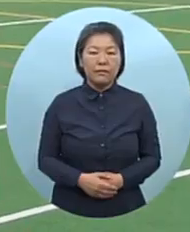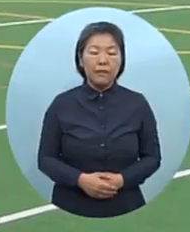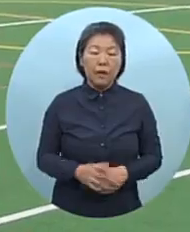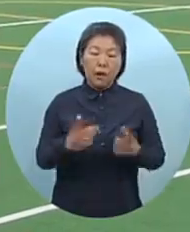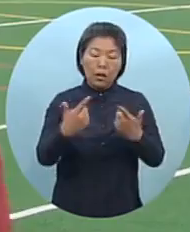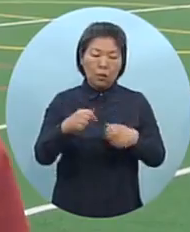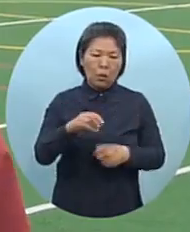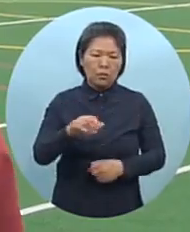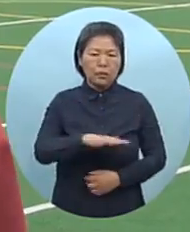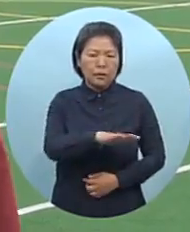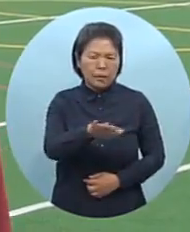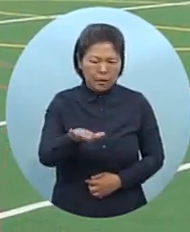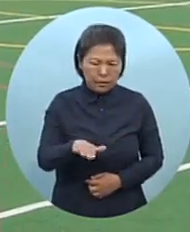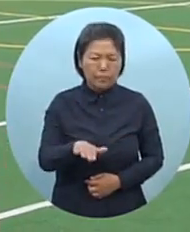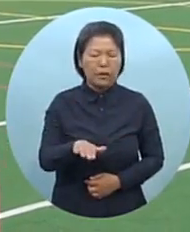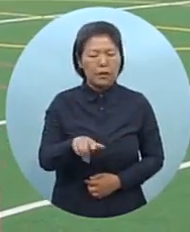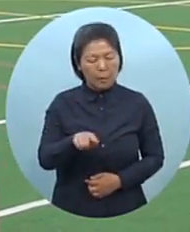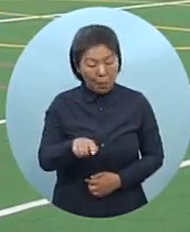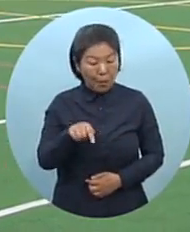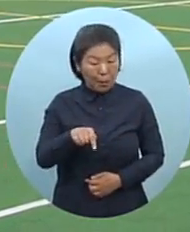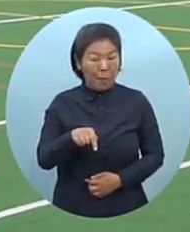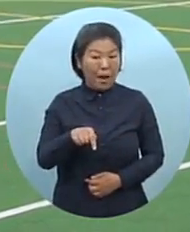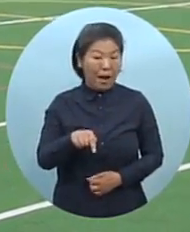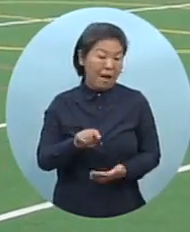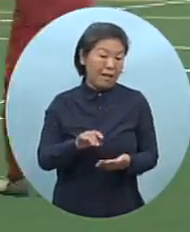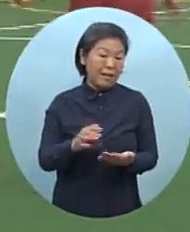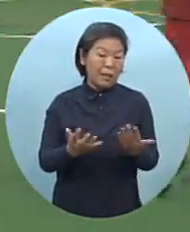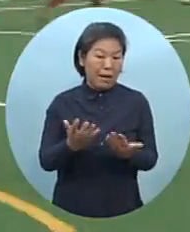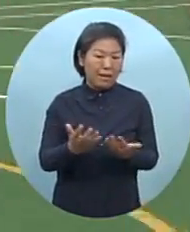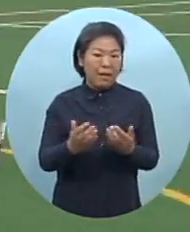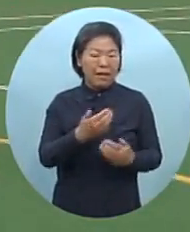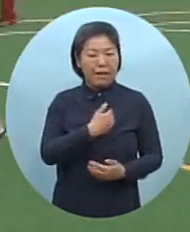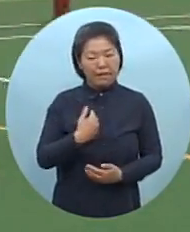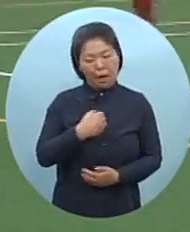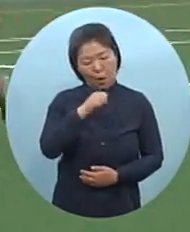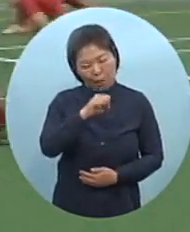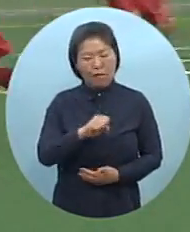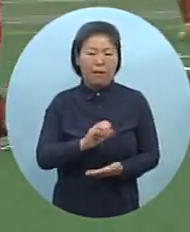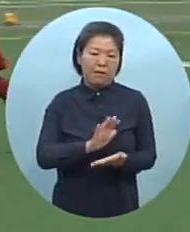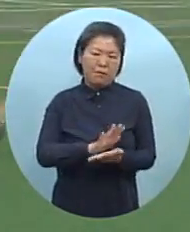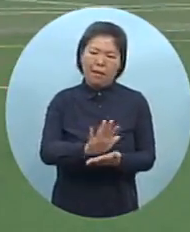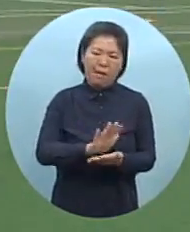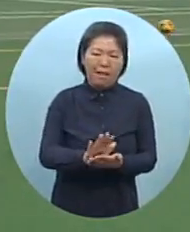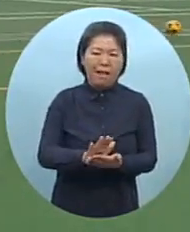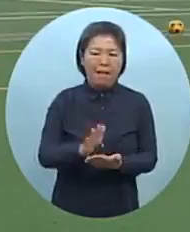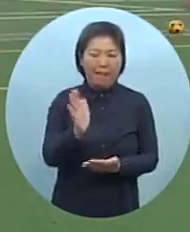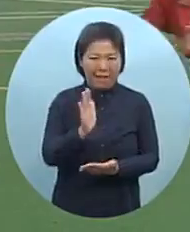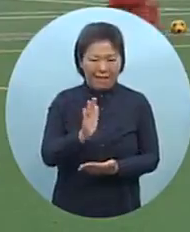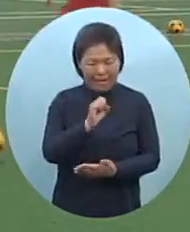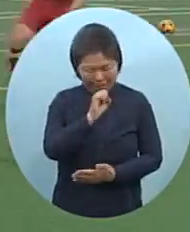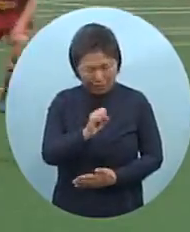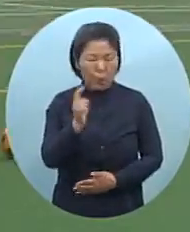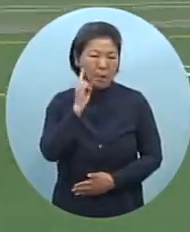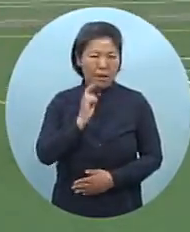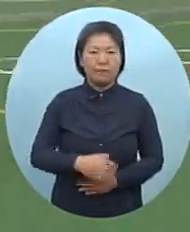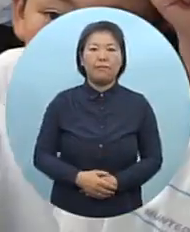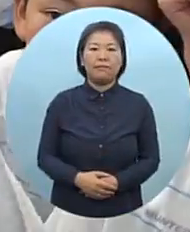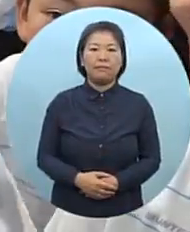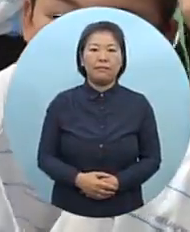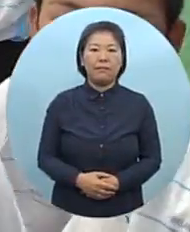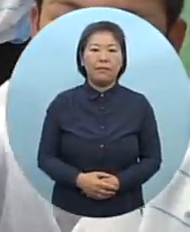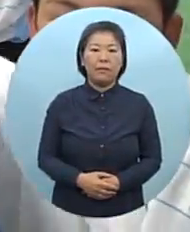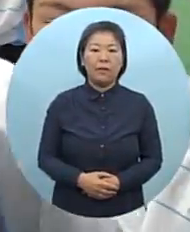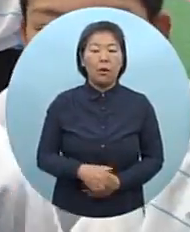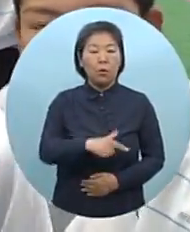いつも土でやってるんでその芝でやれて良かったしつんないでできるとこがいいと思います